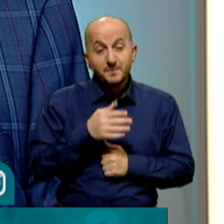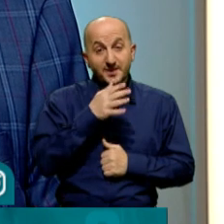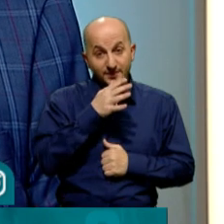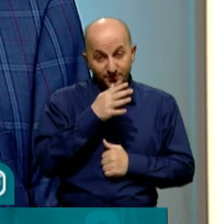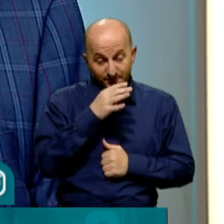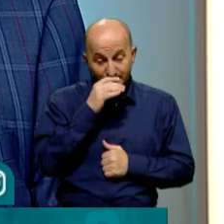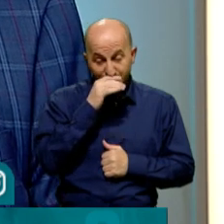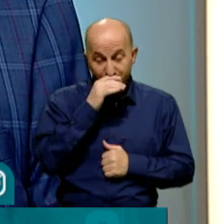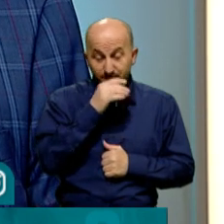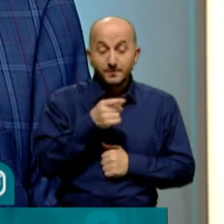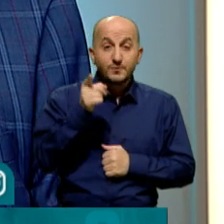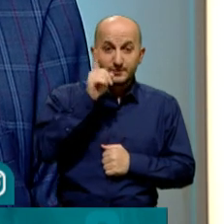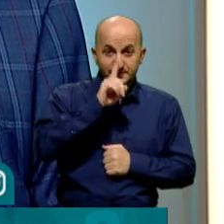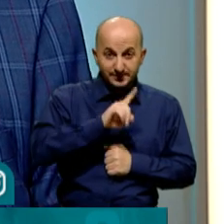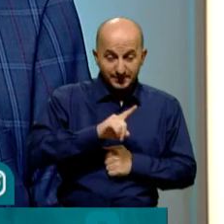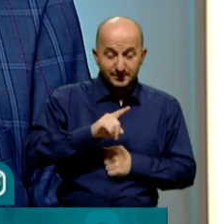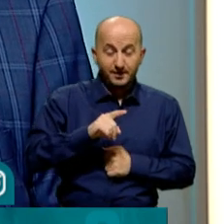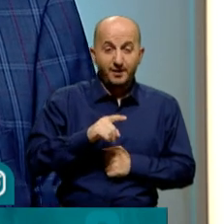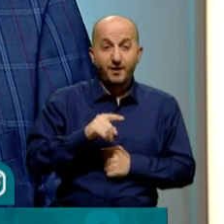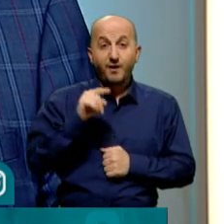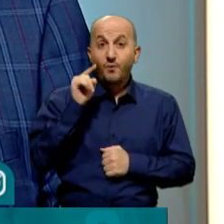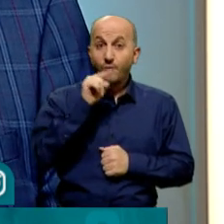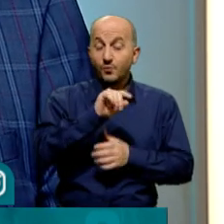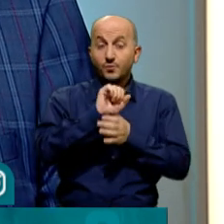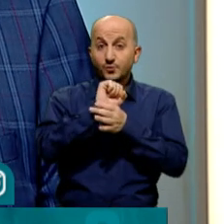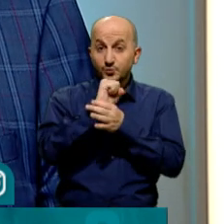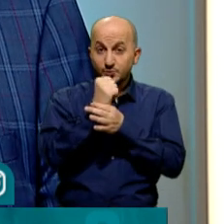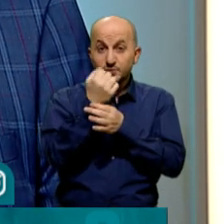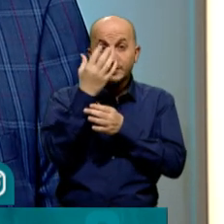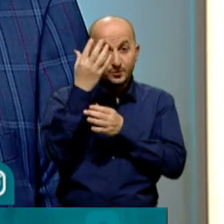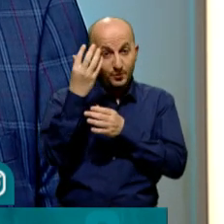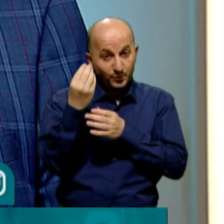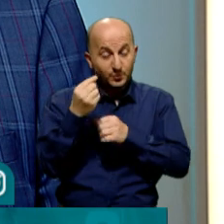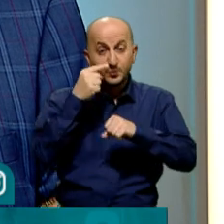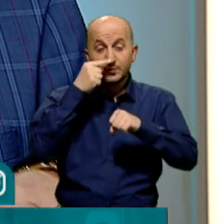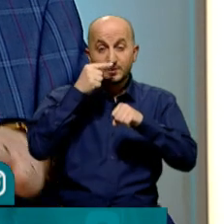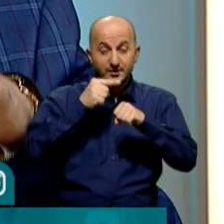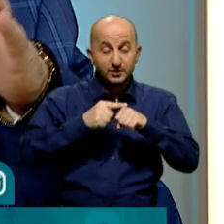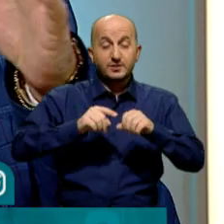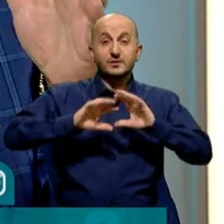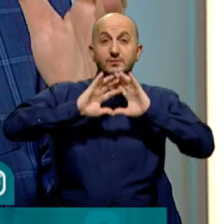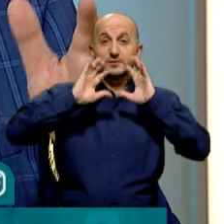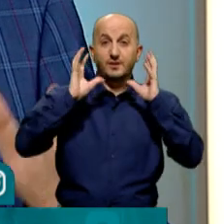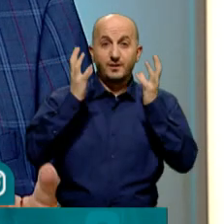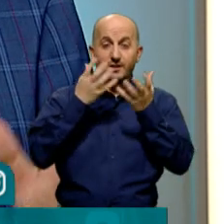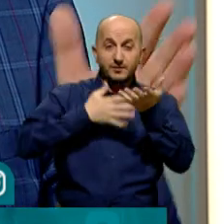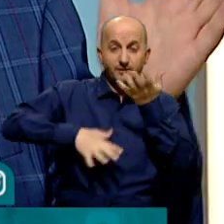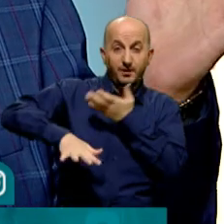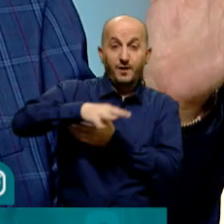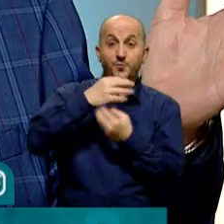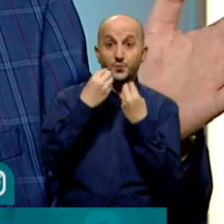bilecek. Dolayısıyla da onun bir ustası olduğunu inanacaktır. İşte kainat bu güzel